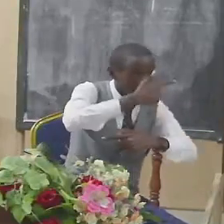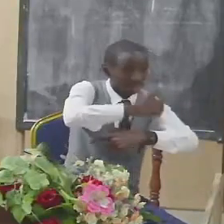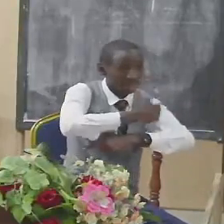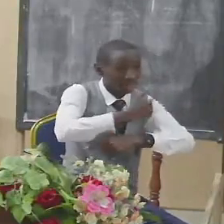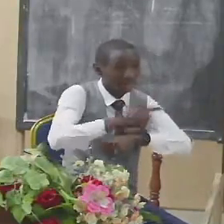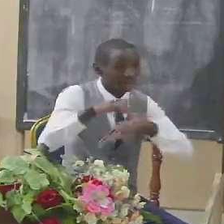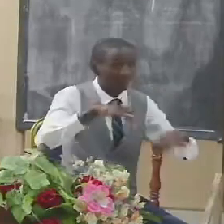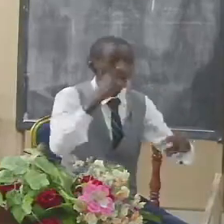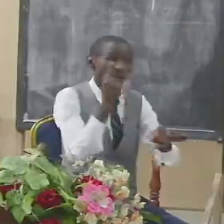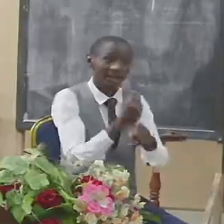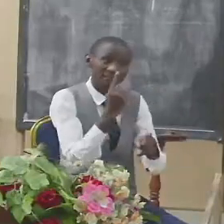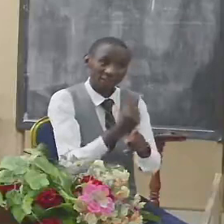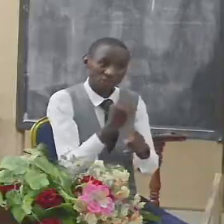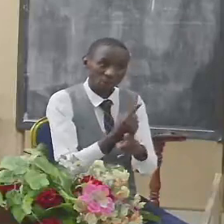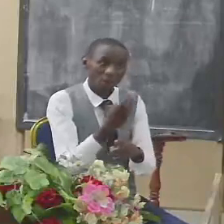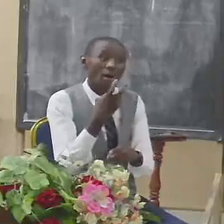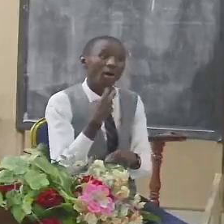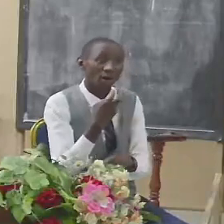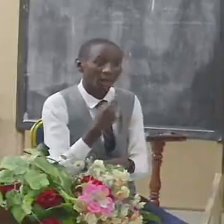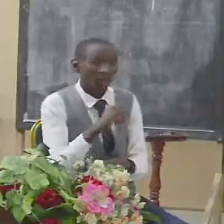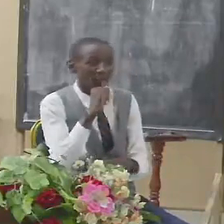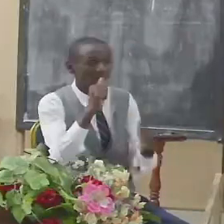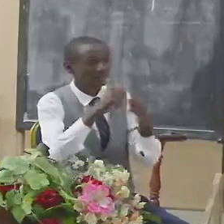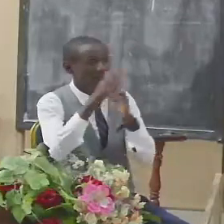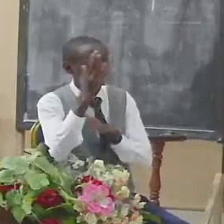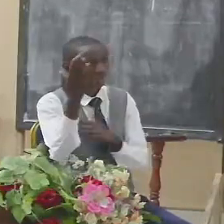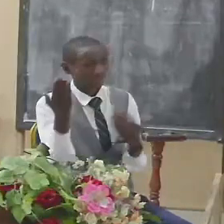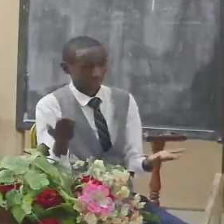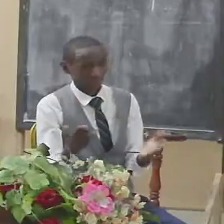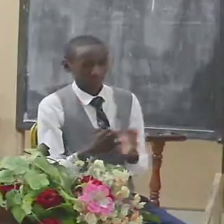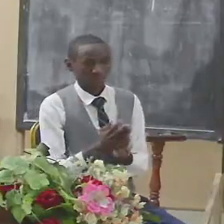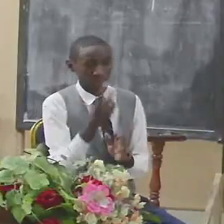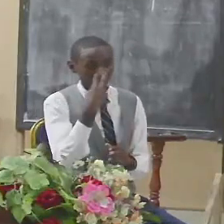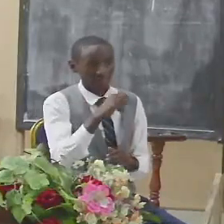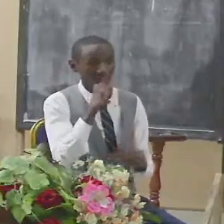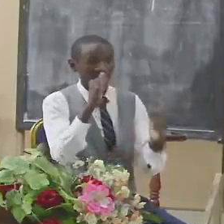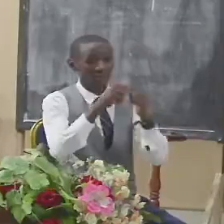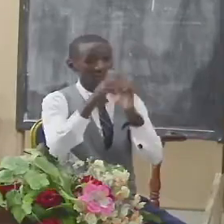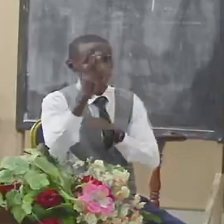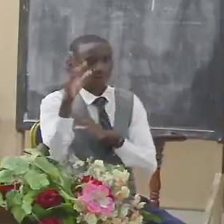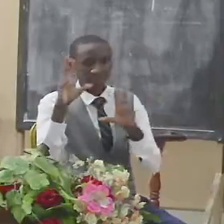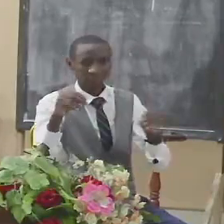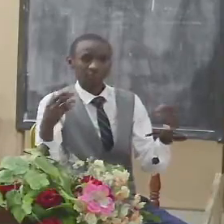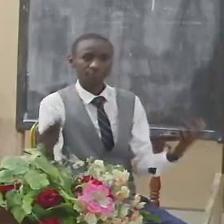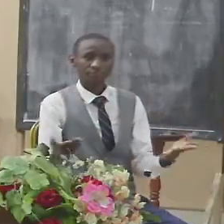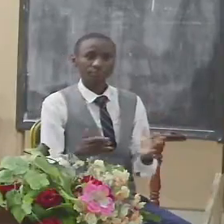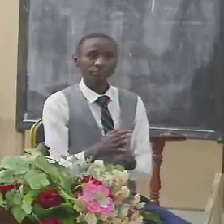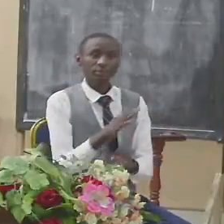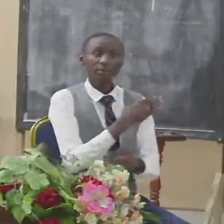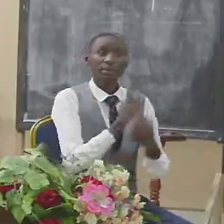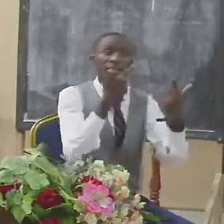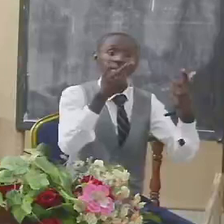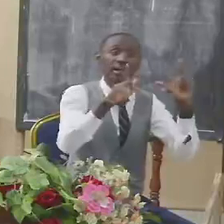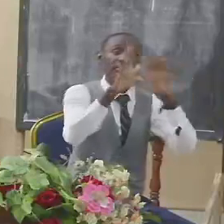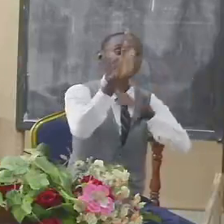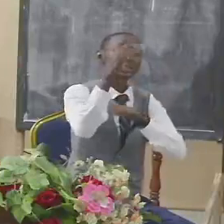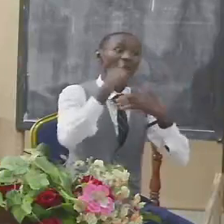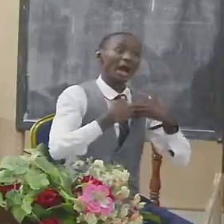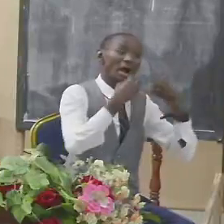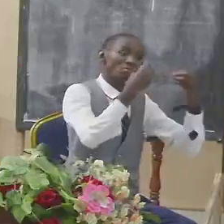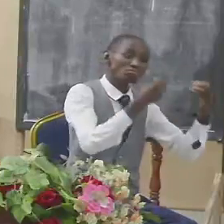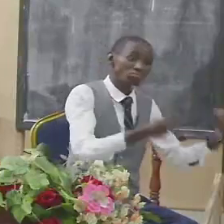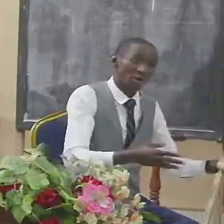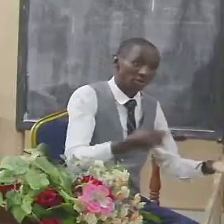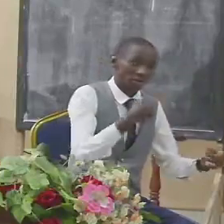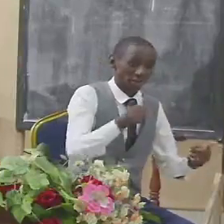Fanya angalisho. On ne se moque pas de Dieu. Mungu haziakiwi. Et quand Dieu l'a quitté, frère, na wakati Mungu